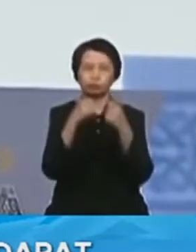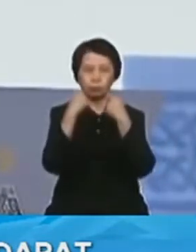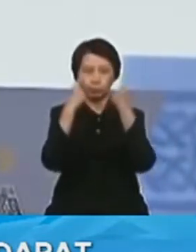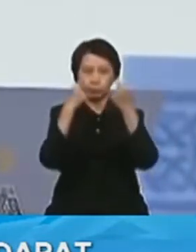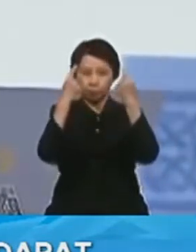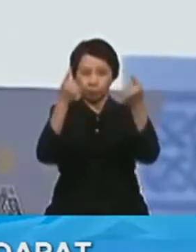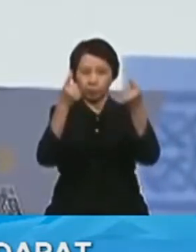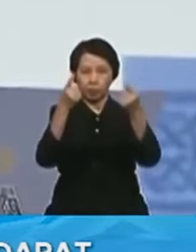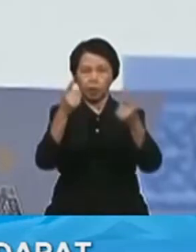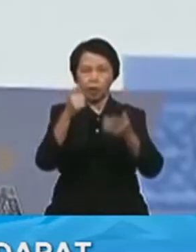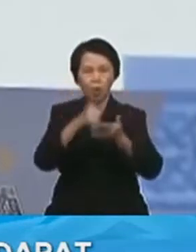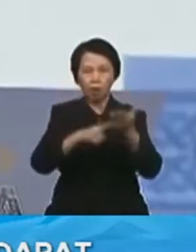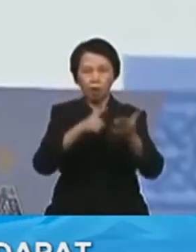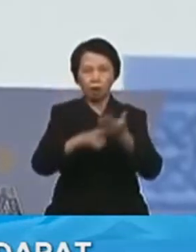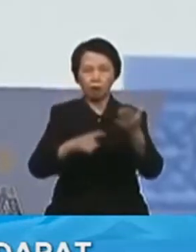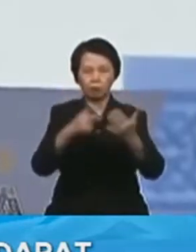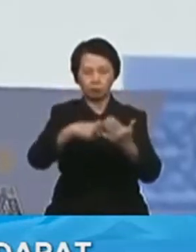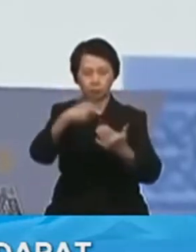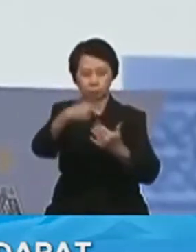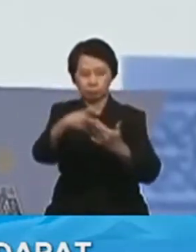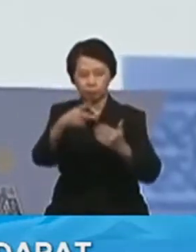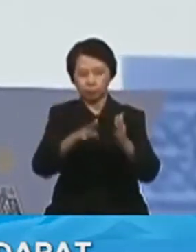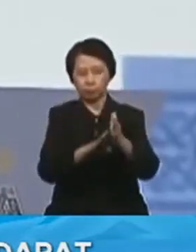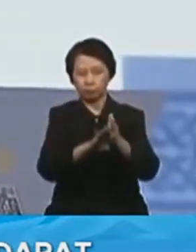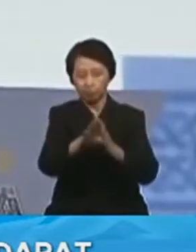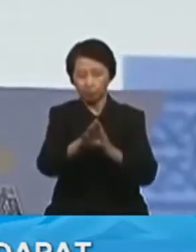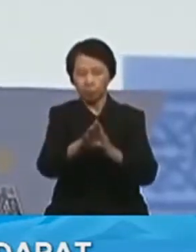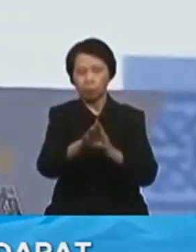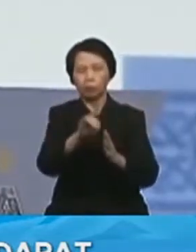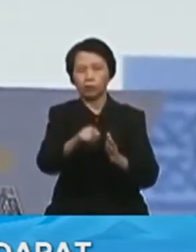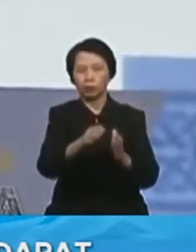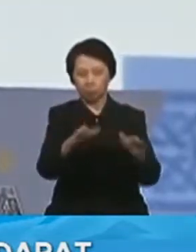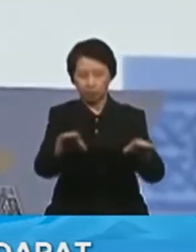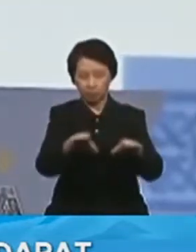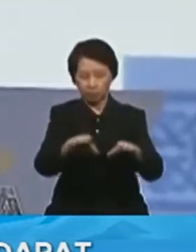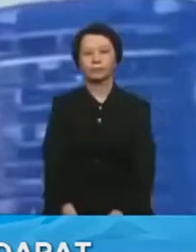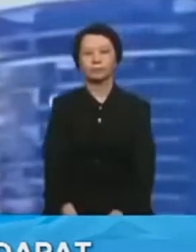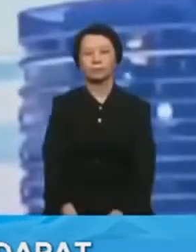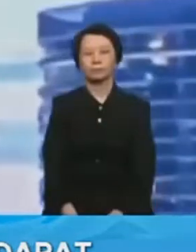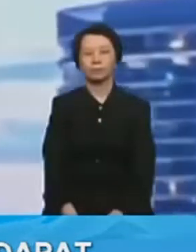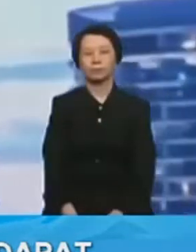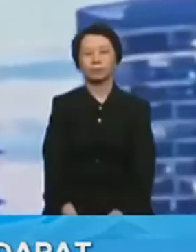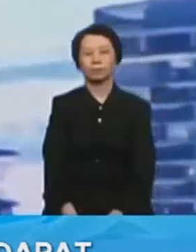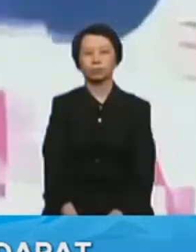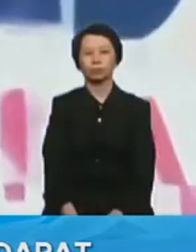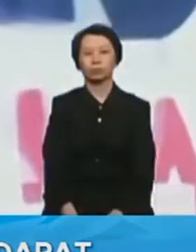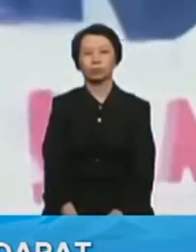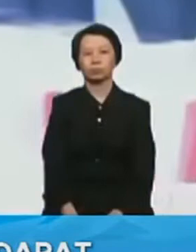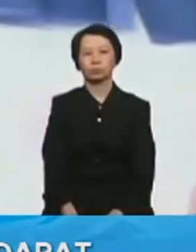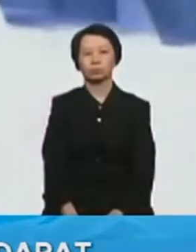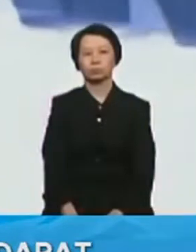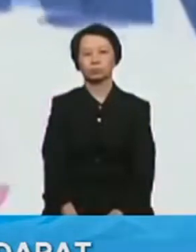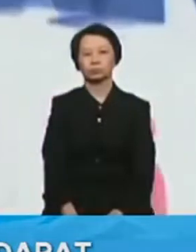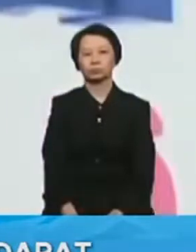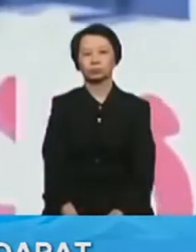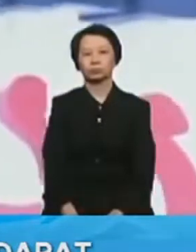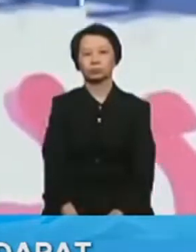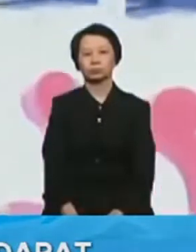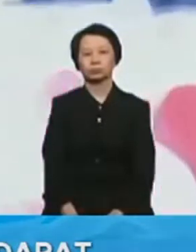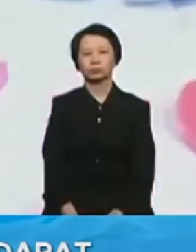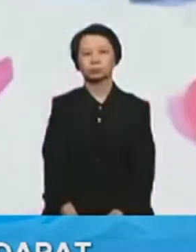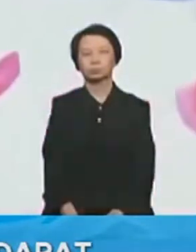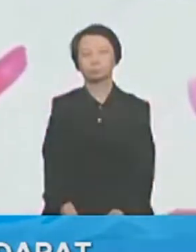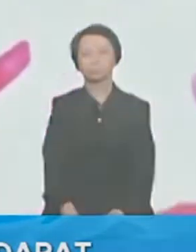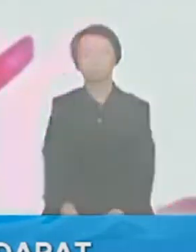dalam apa jua program pembangunan yang dilaksanakan jenazah egm berkonsepkan keterangan